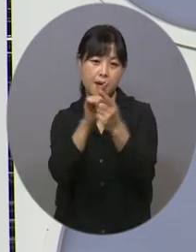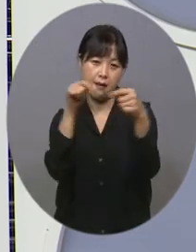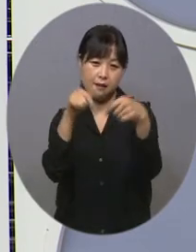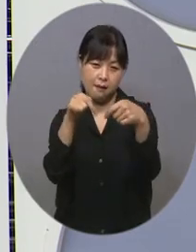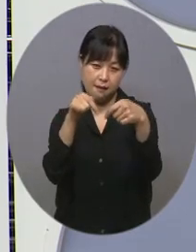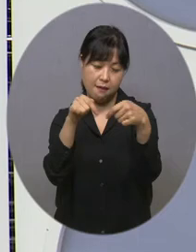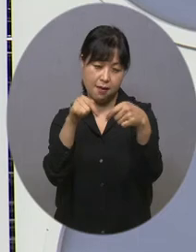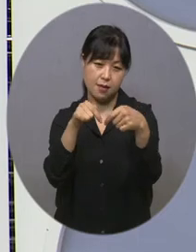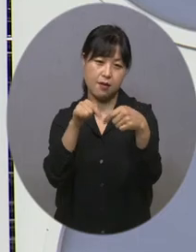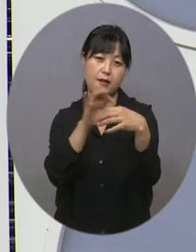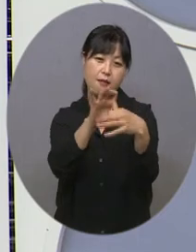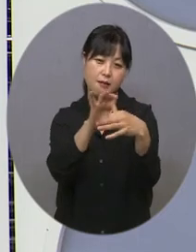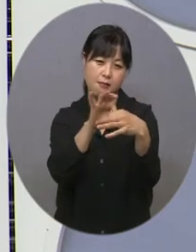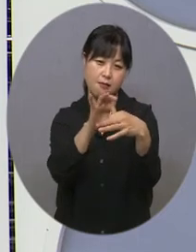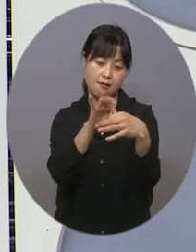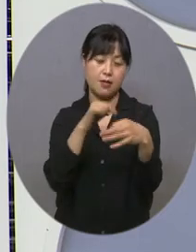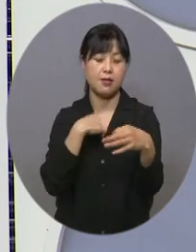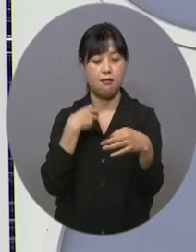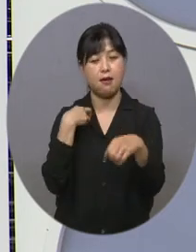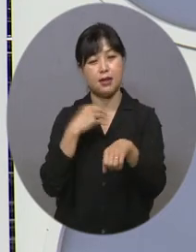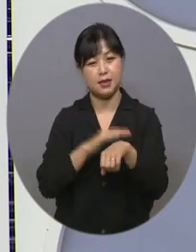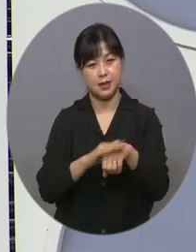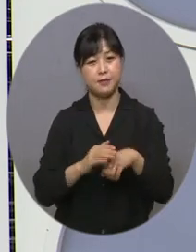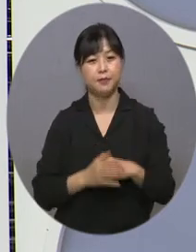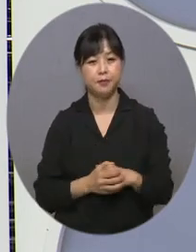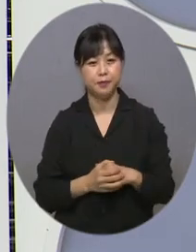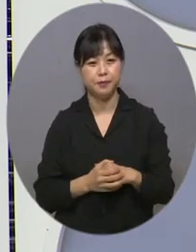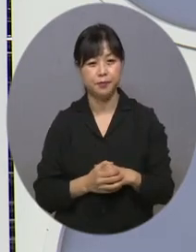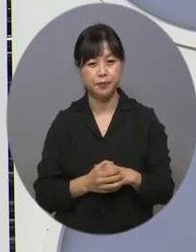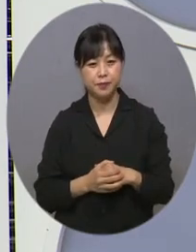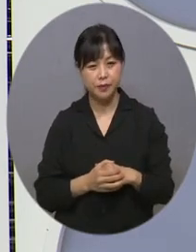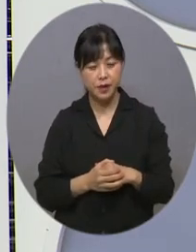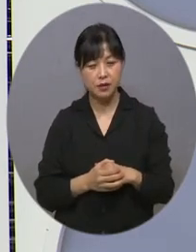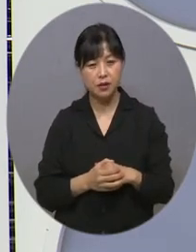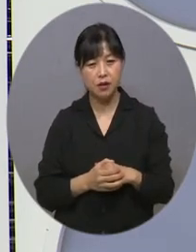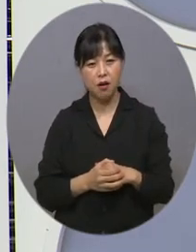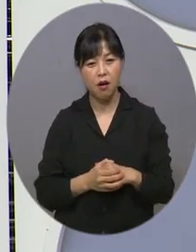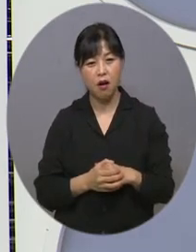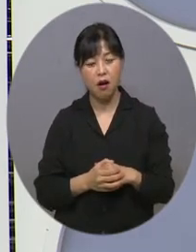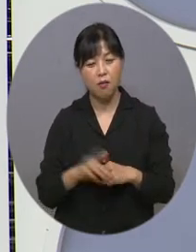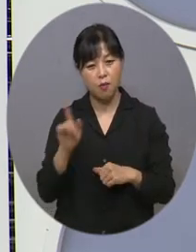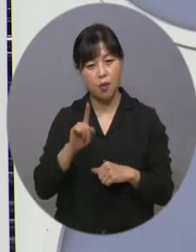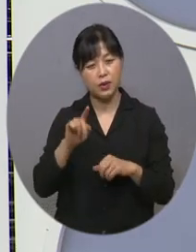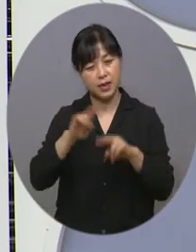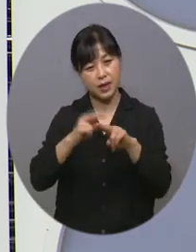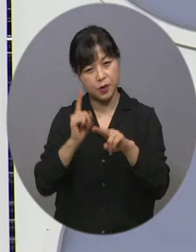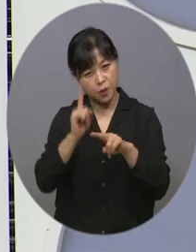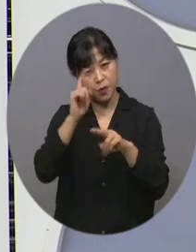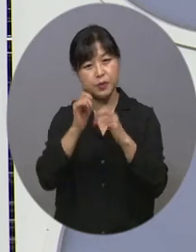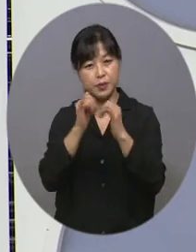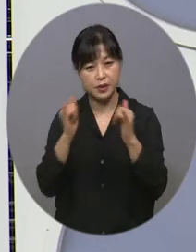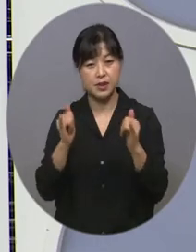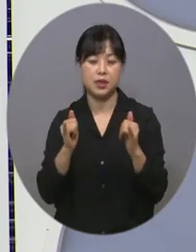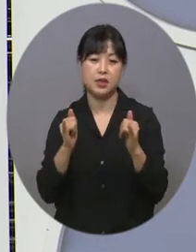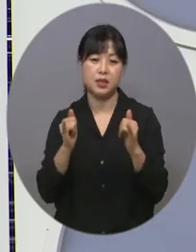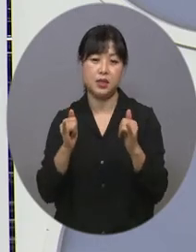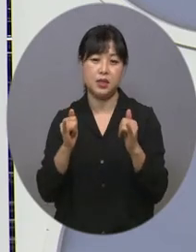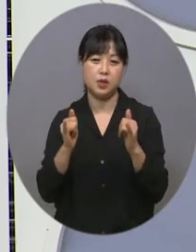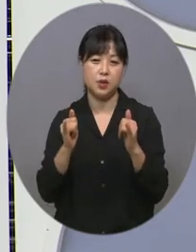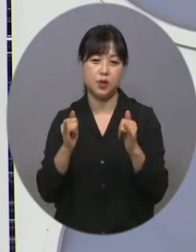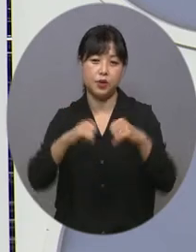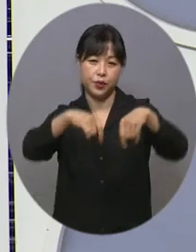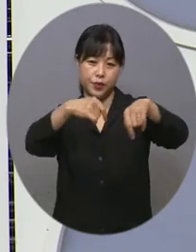그래서 현지에 있는 고위 인사들, 장 차관들이나 아니면 또 그 비즈니스맨 중에도